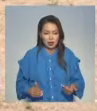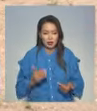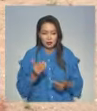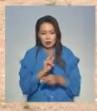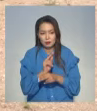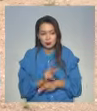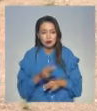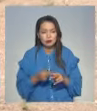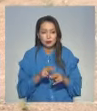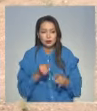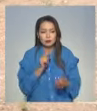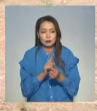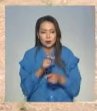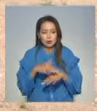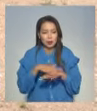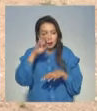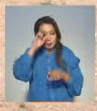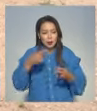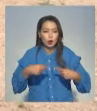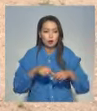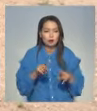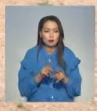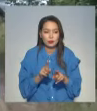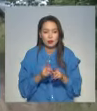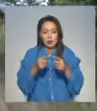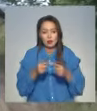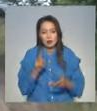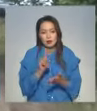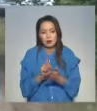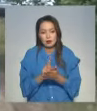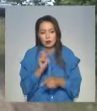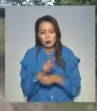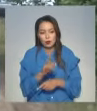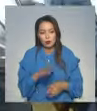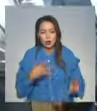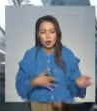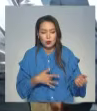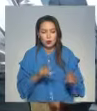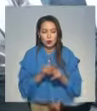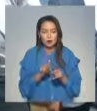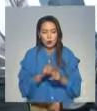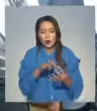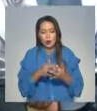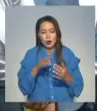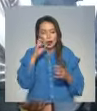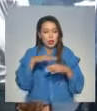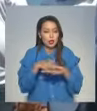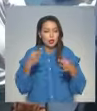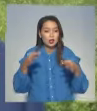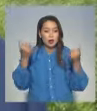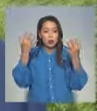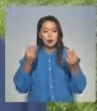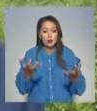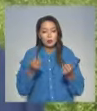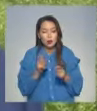салу тезесі үшін мемлекеттік органдарға нақты тапсырма береміз. Ал Тараздағы Қызтоған ауылы еліміз тәуелсіздік алғалы бері